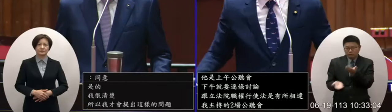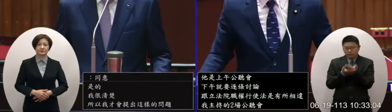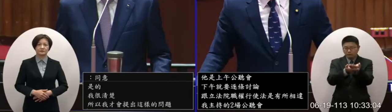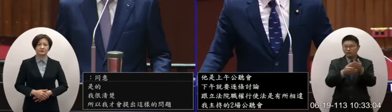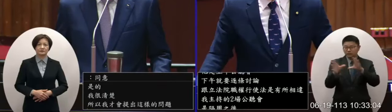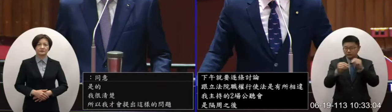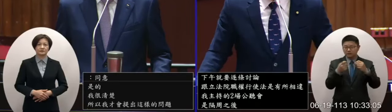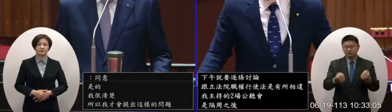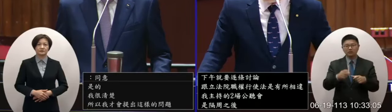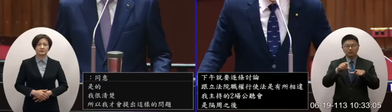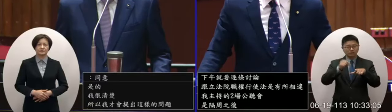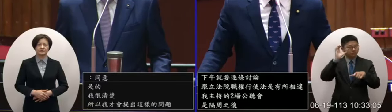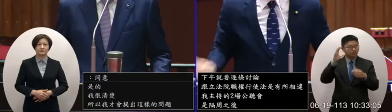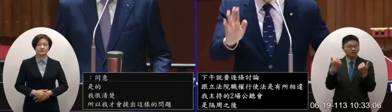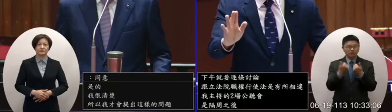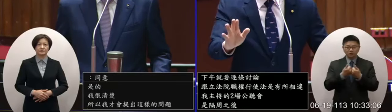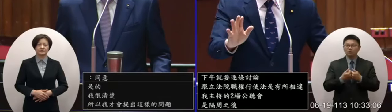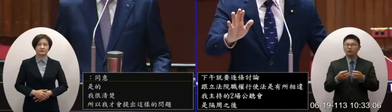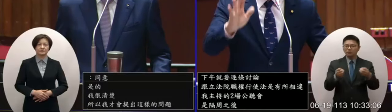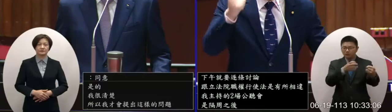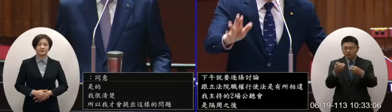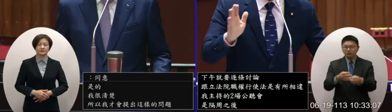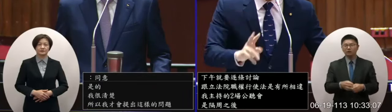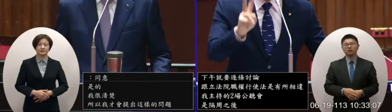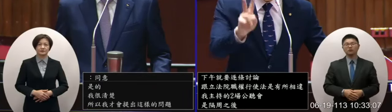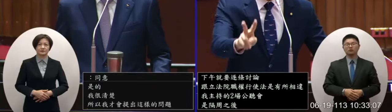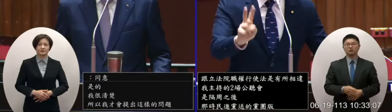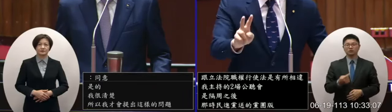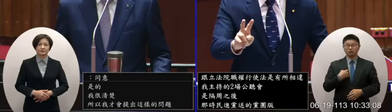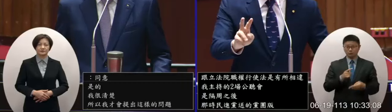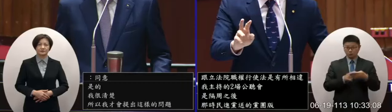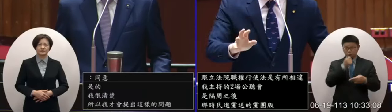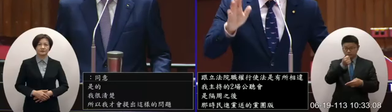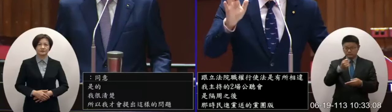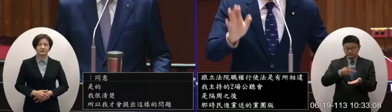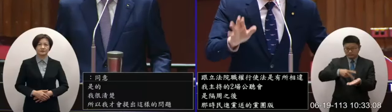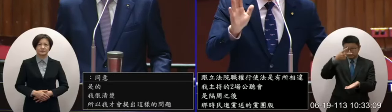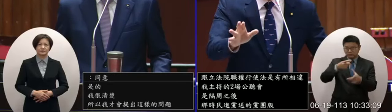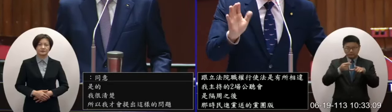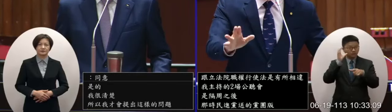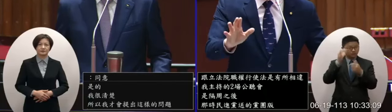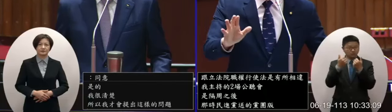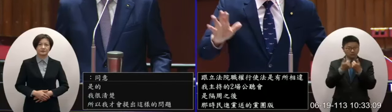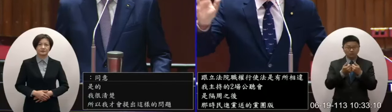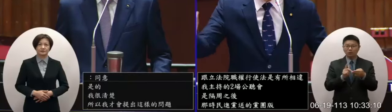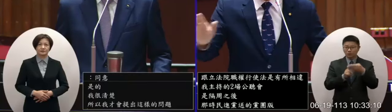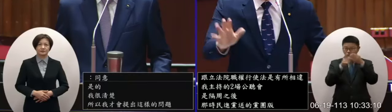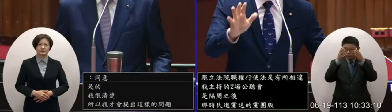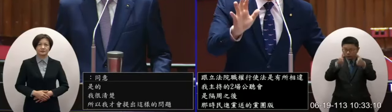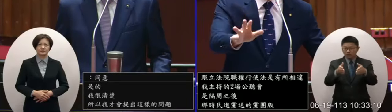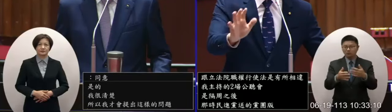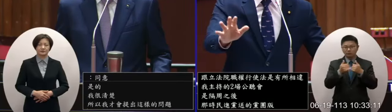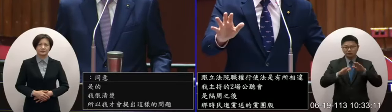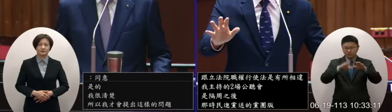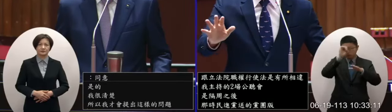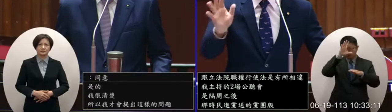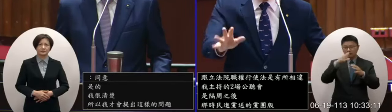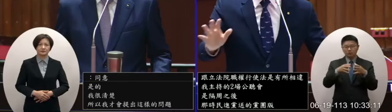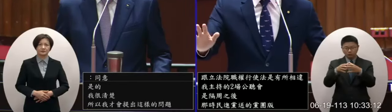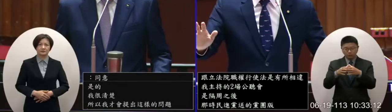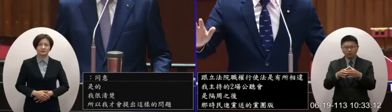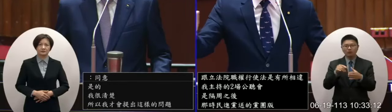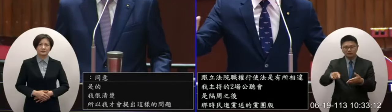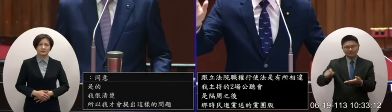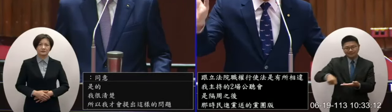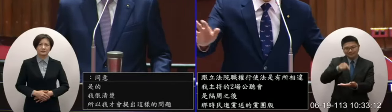讨论。您需要清楚的说明，我主持两场公听会主要的是讨论民进党党团的